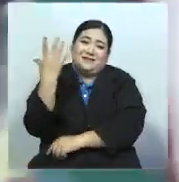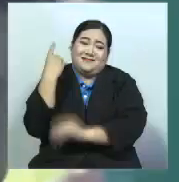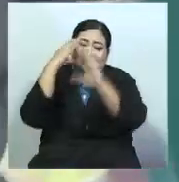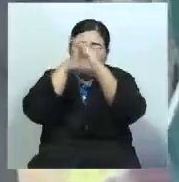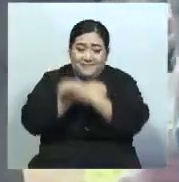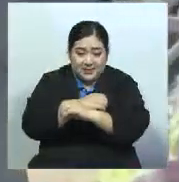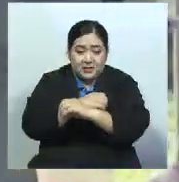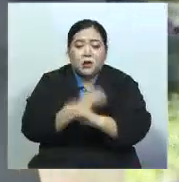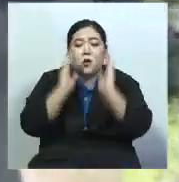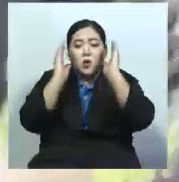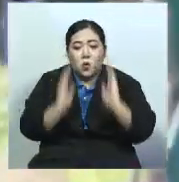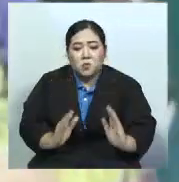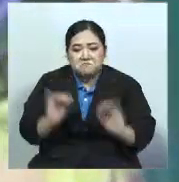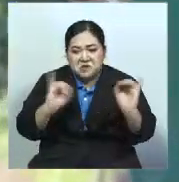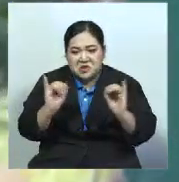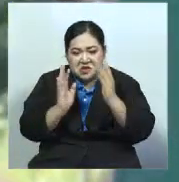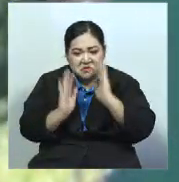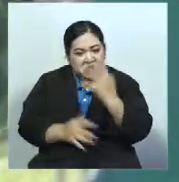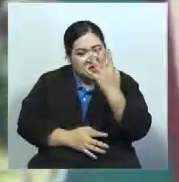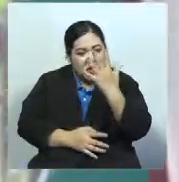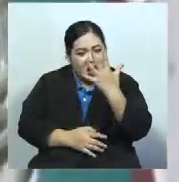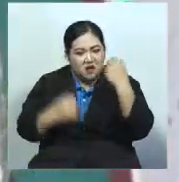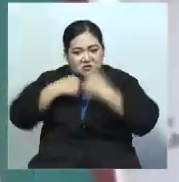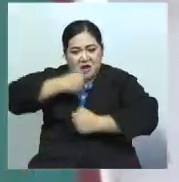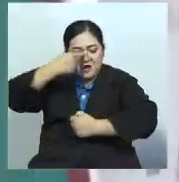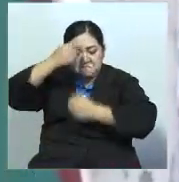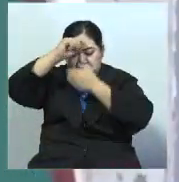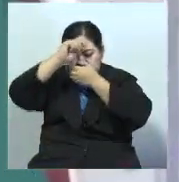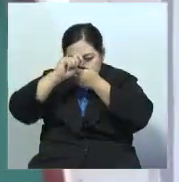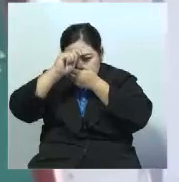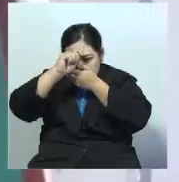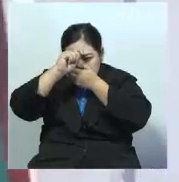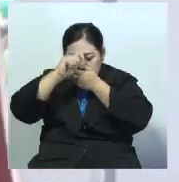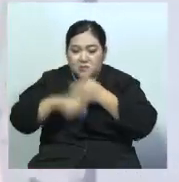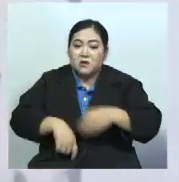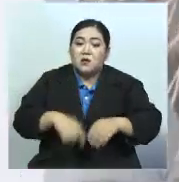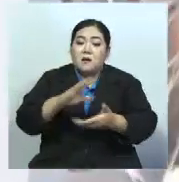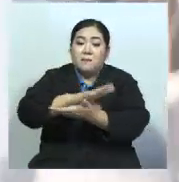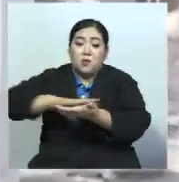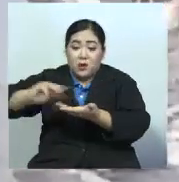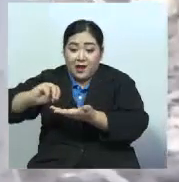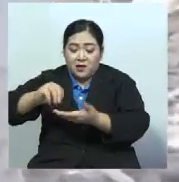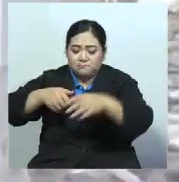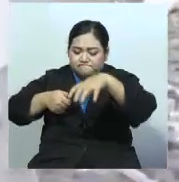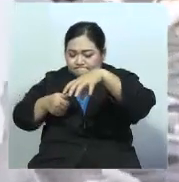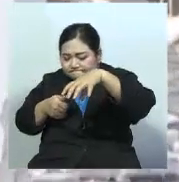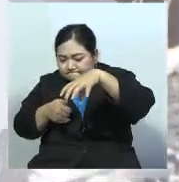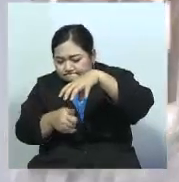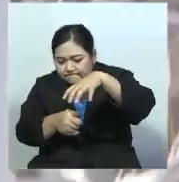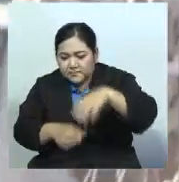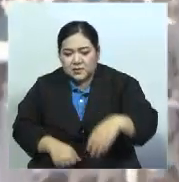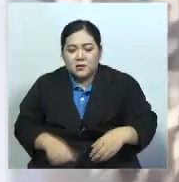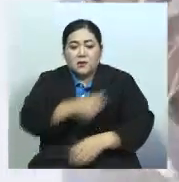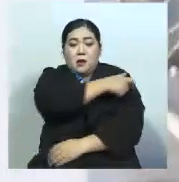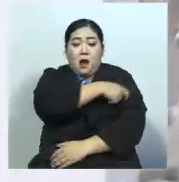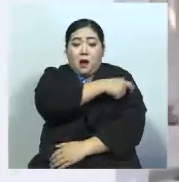มาณ 4-5 คนครับสวมชุดดำปิดหน้าปิดตาเดินเข้าไปในป้อมของมหาวิทยาลัยจากนั้นก็ใช้ปืนจี้เจ้